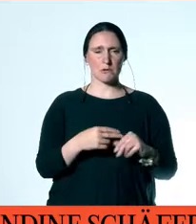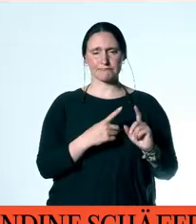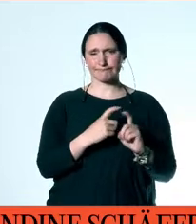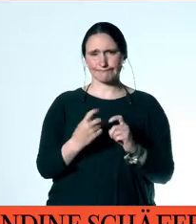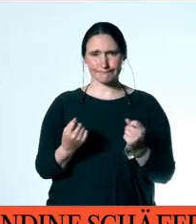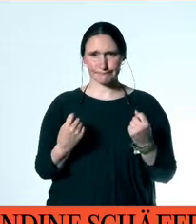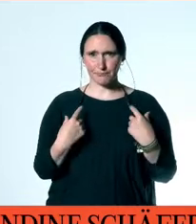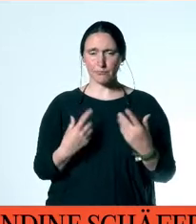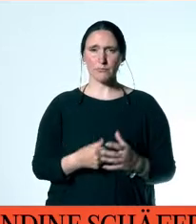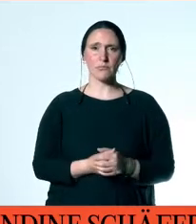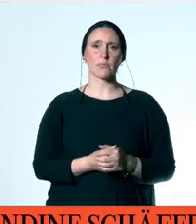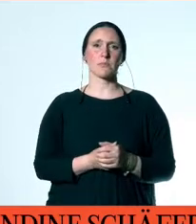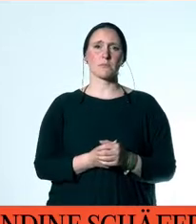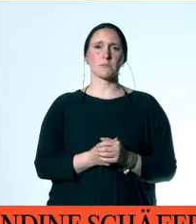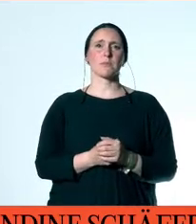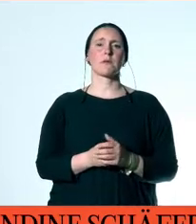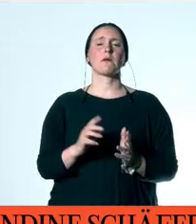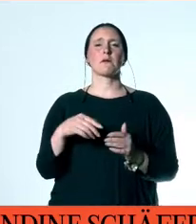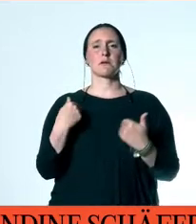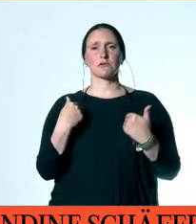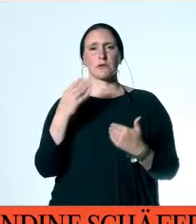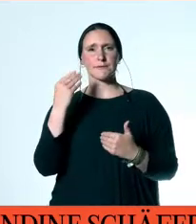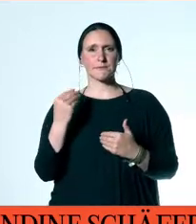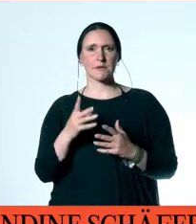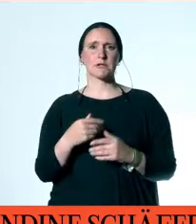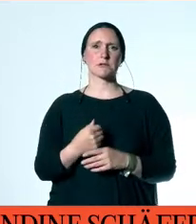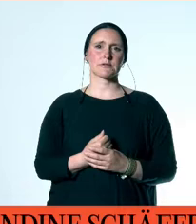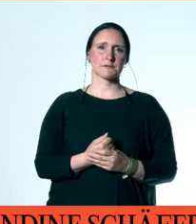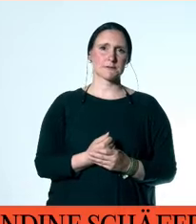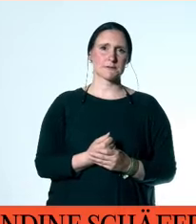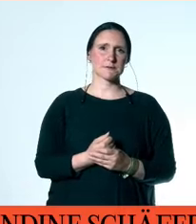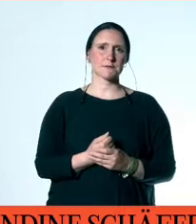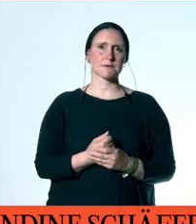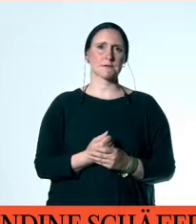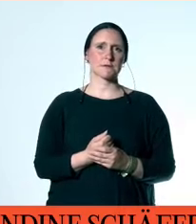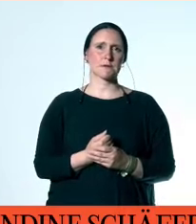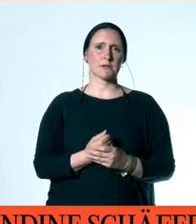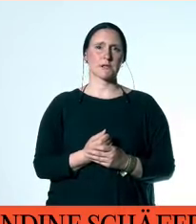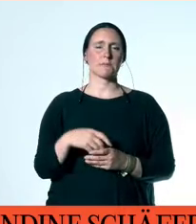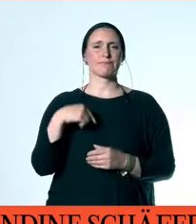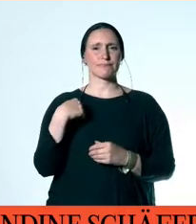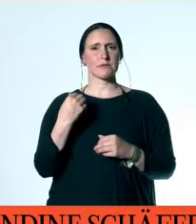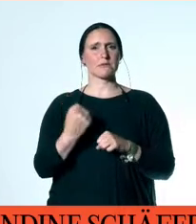die ihre spezifischen und vielfältigen Kontexte als